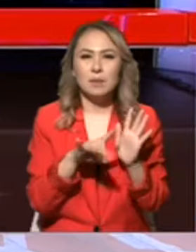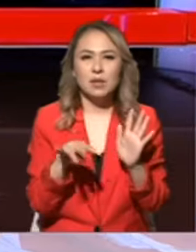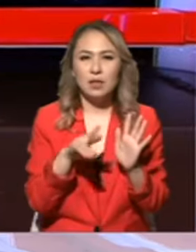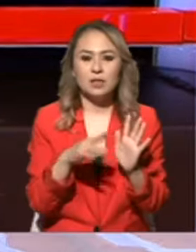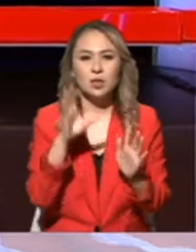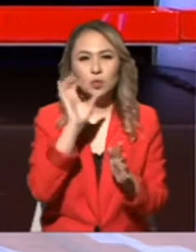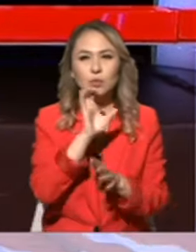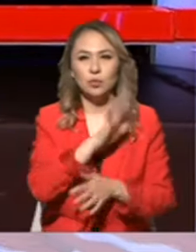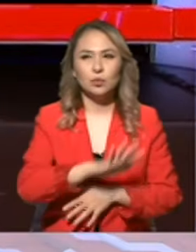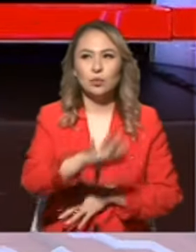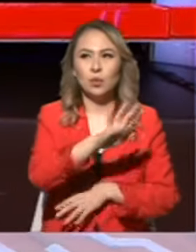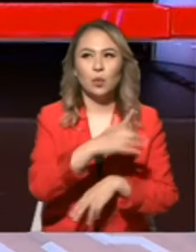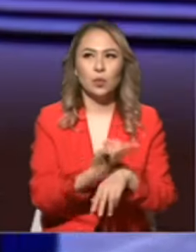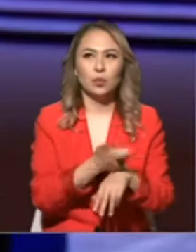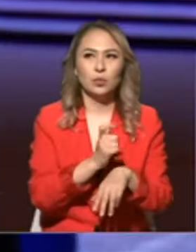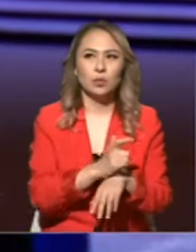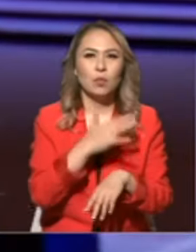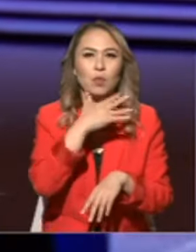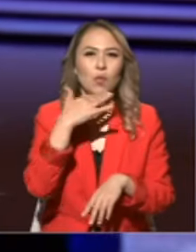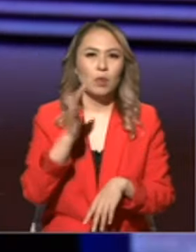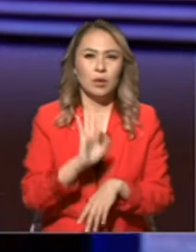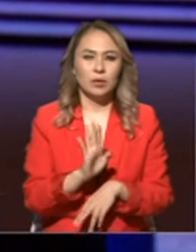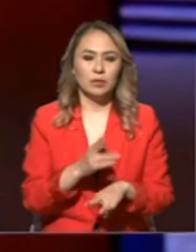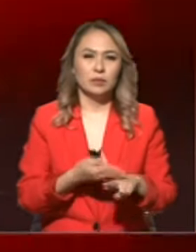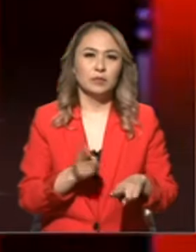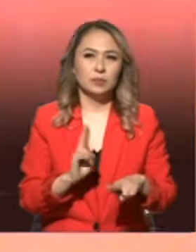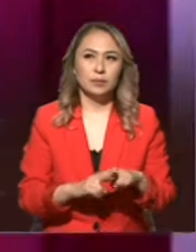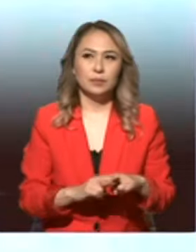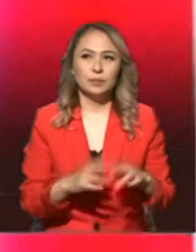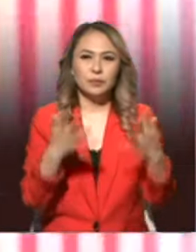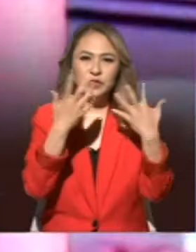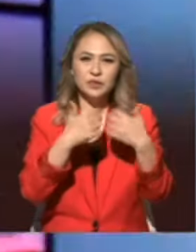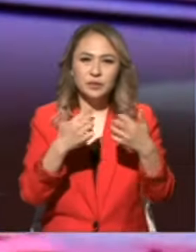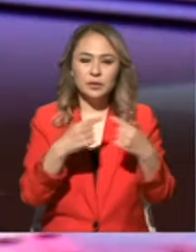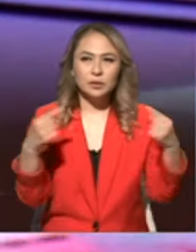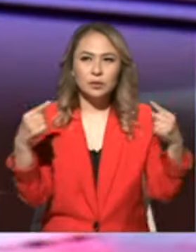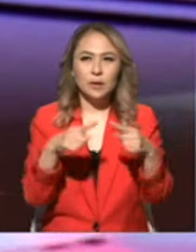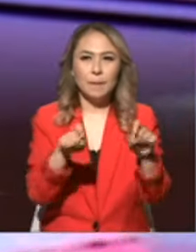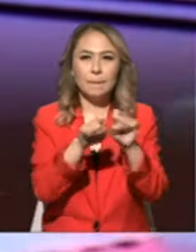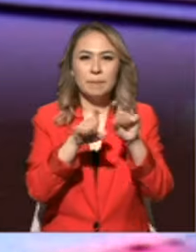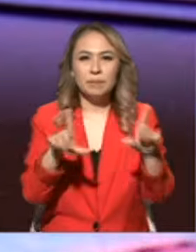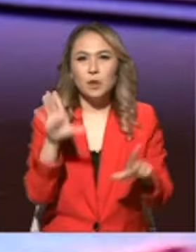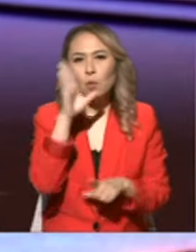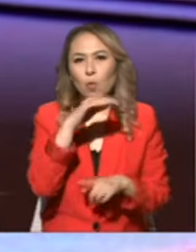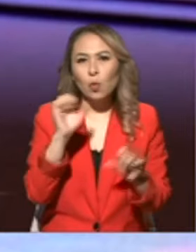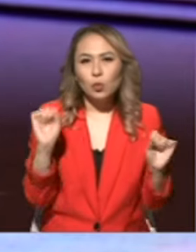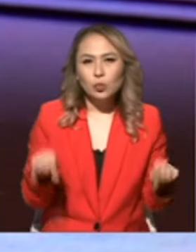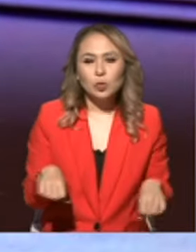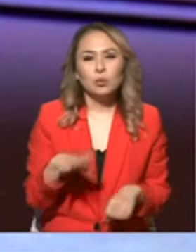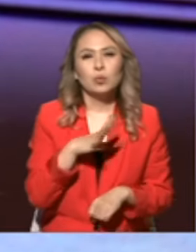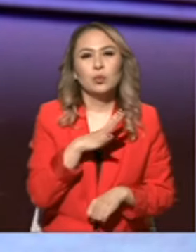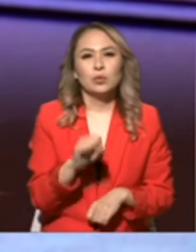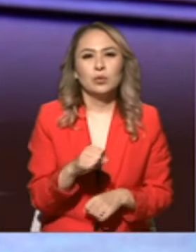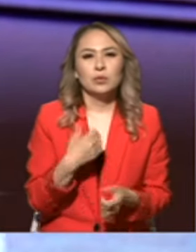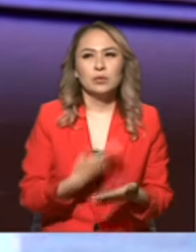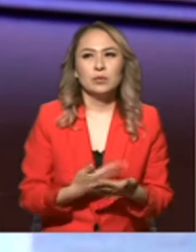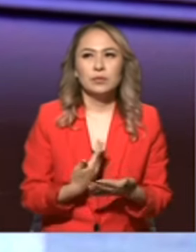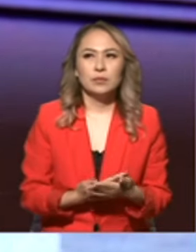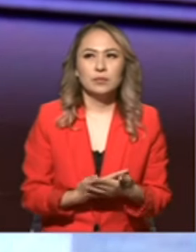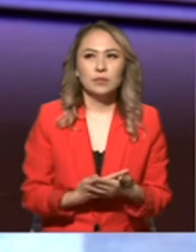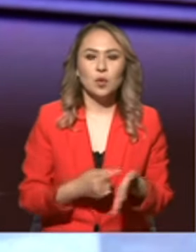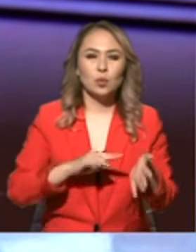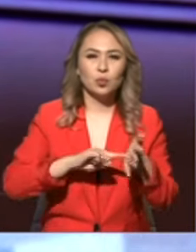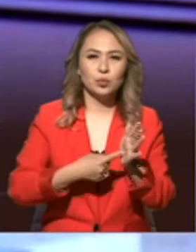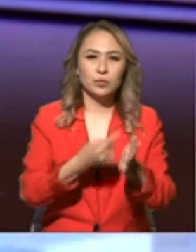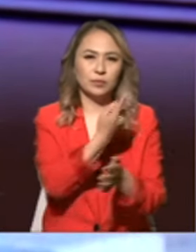солтүстік үшін онша көп ақша емес. Оны да есептеп қарауымыз керек. Бұл жерде мектеп болуы мүмкін салынатын, ол жерде жаңағы